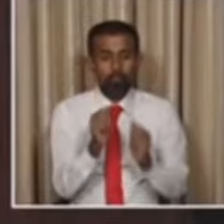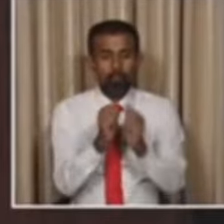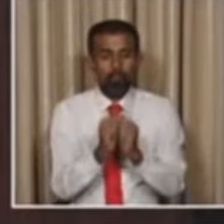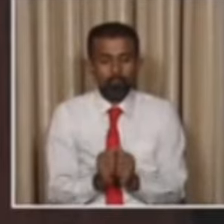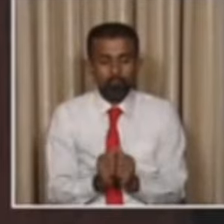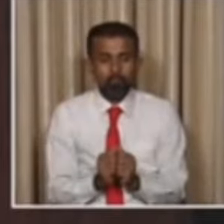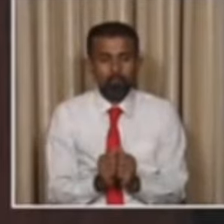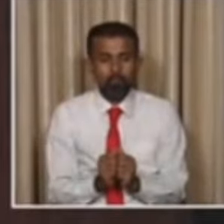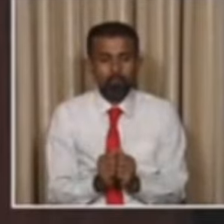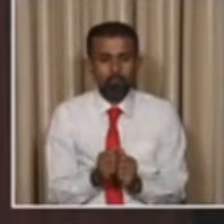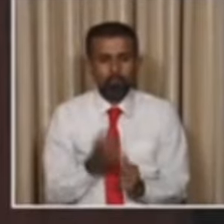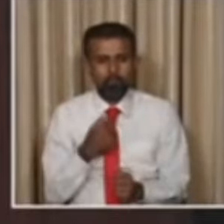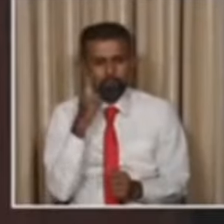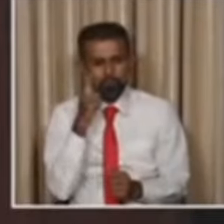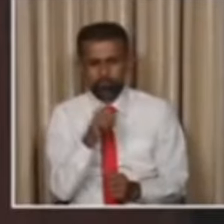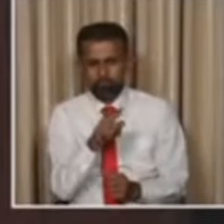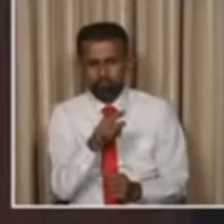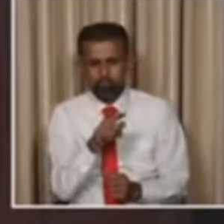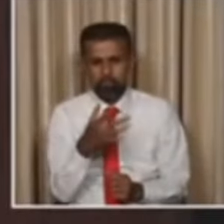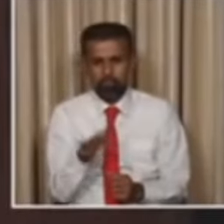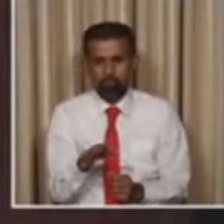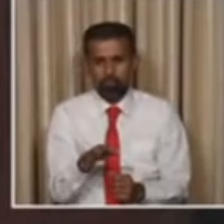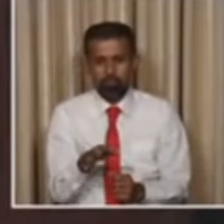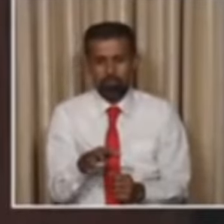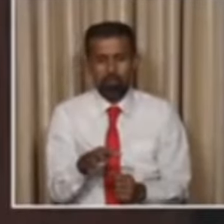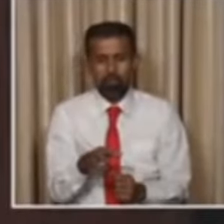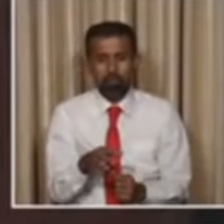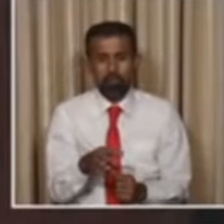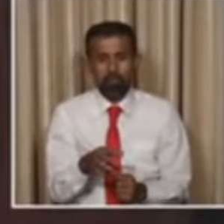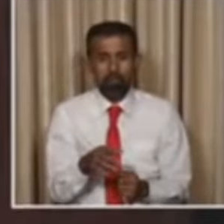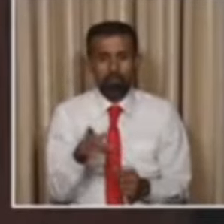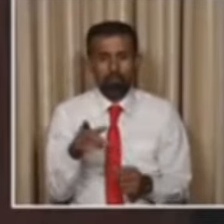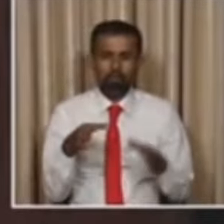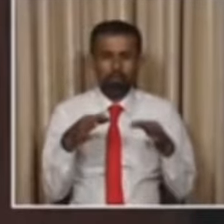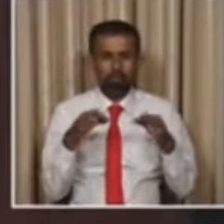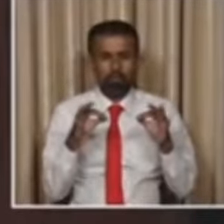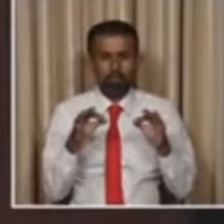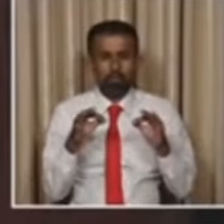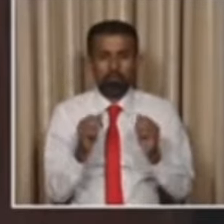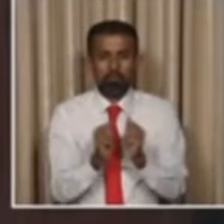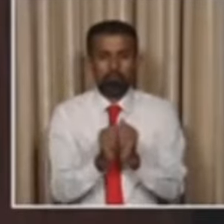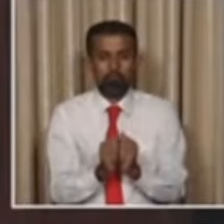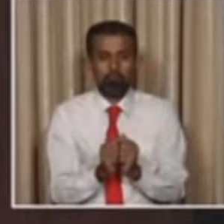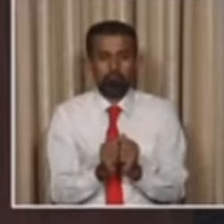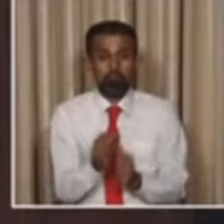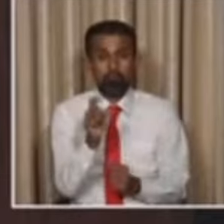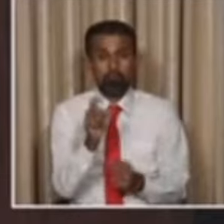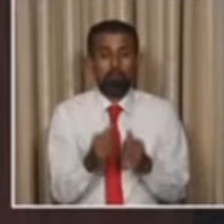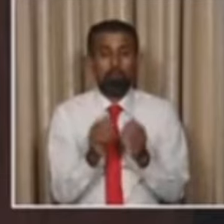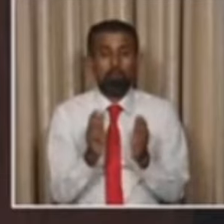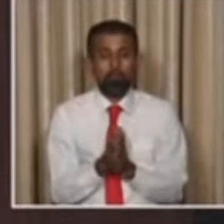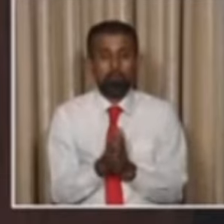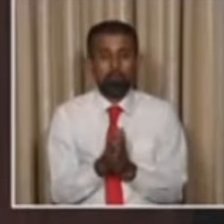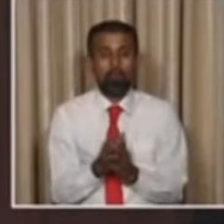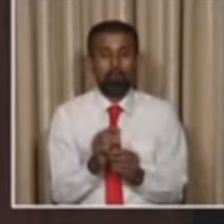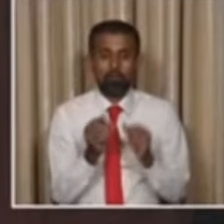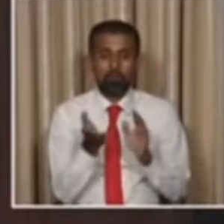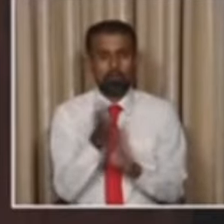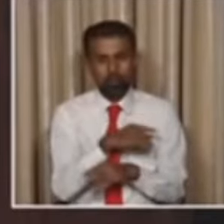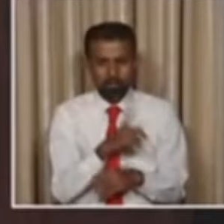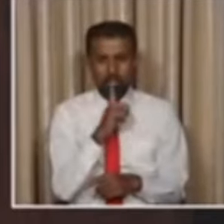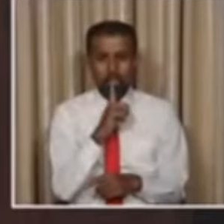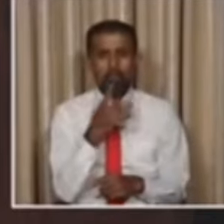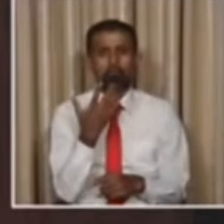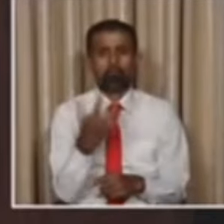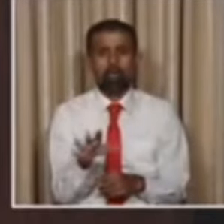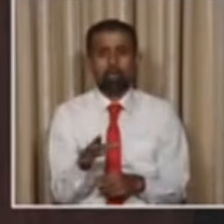ක්‍රියාපට බඩට අපි පොඩි සැකයක් තියෙනවා. සෑ ඒවා පිළිබඳව එතුමා නිදොස් වීම එතුමාට කාර්යභාරය. එතකොට මෙතුමා මේ සියල්ල දැනුවත් කරලා දෙනවා හරි. එතකොට දැනුවත්